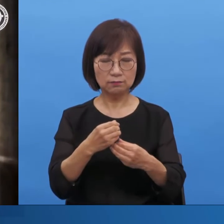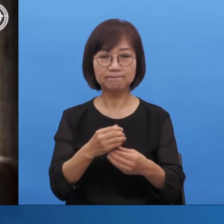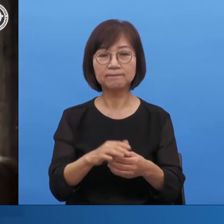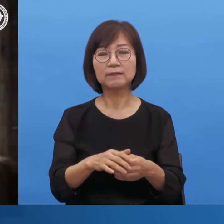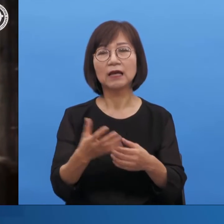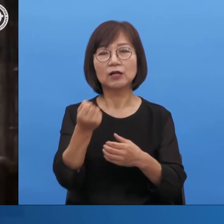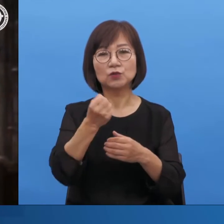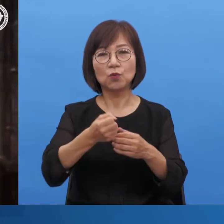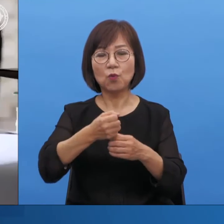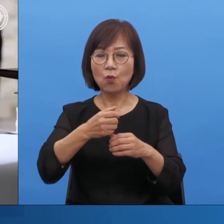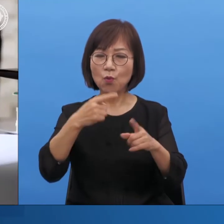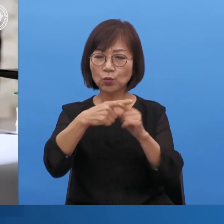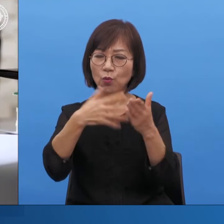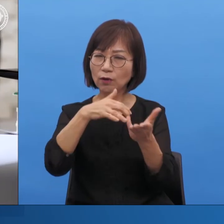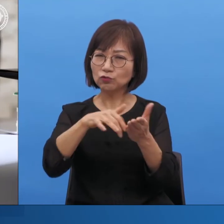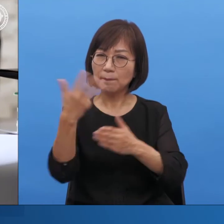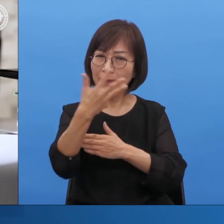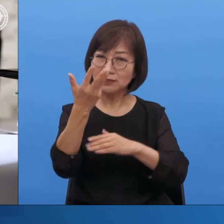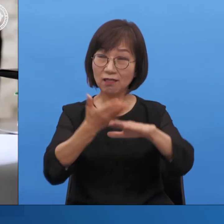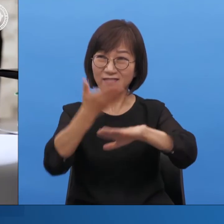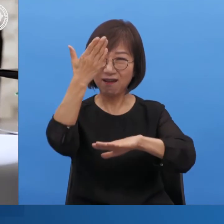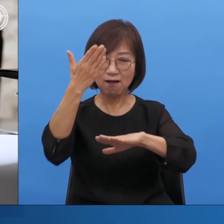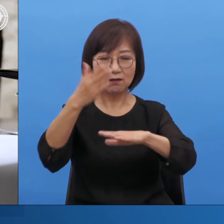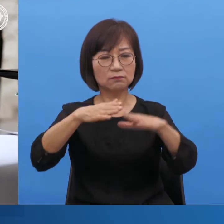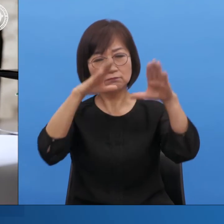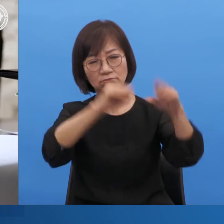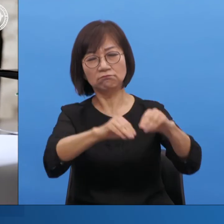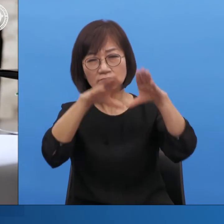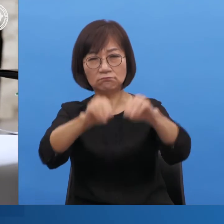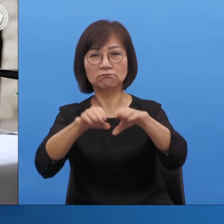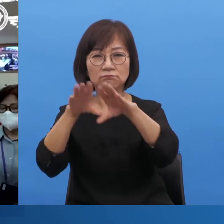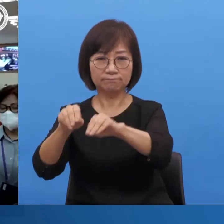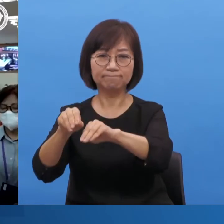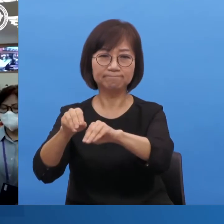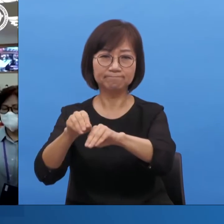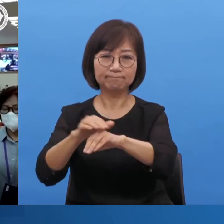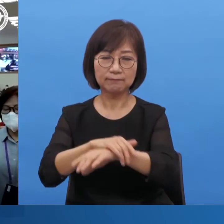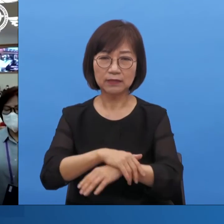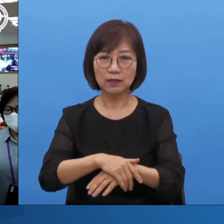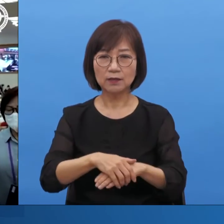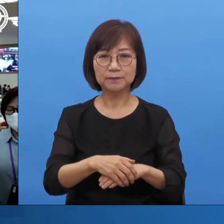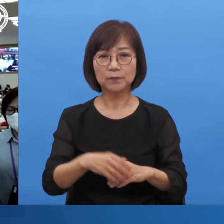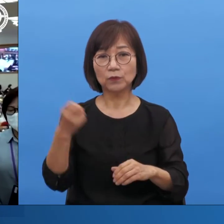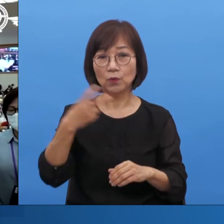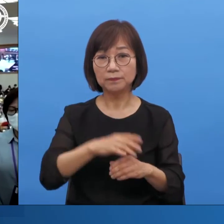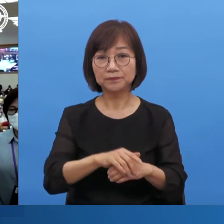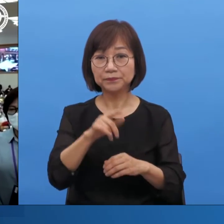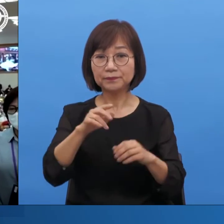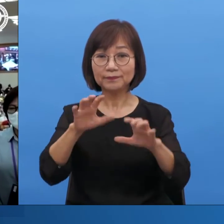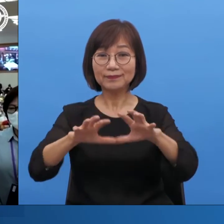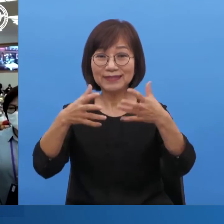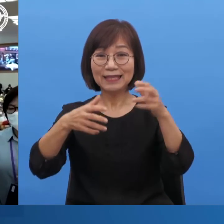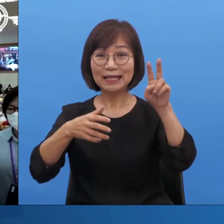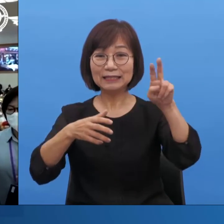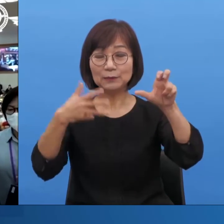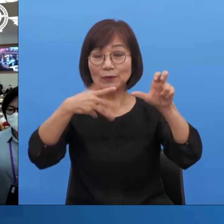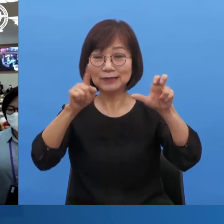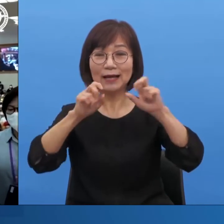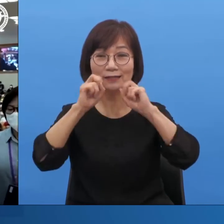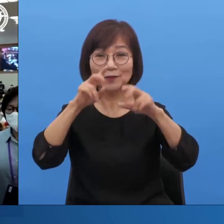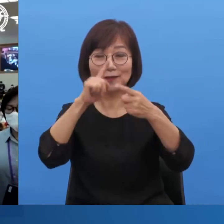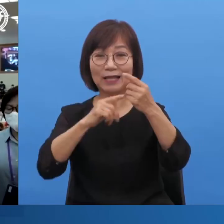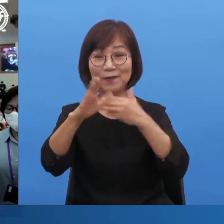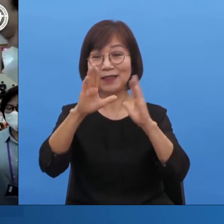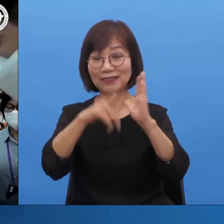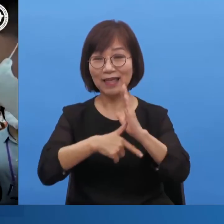교회를 폐쇄했으며 교회를 규제할 더 많은 법규를 도입하고 있습니다. 르완다에는 제25차 세계 선교대회에서 파송 임명받으신